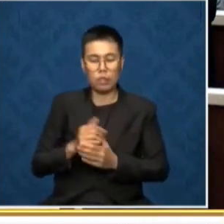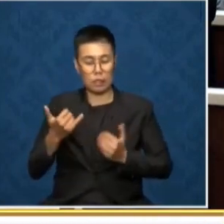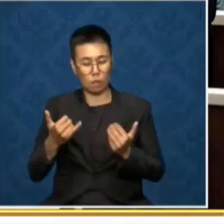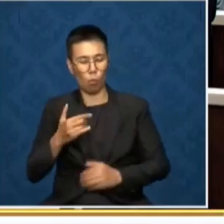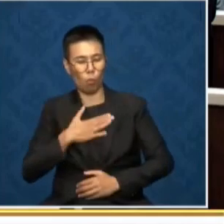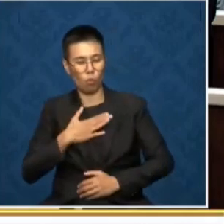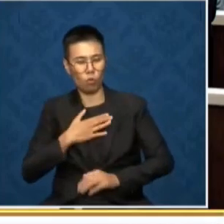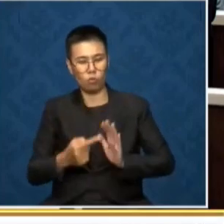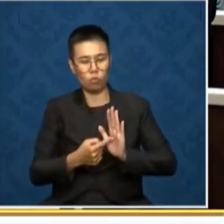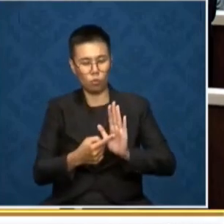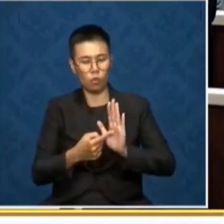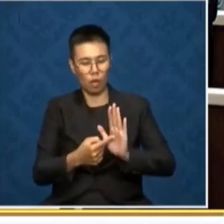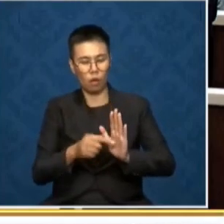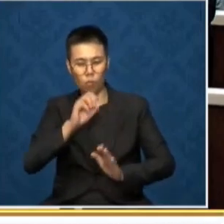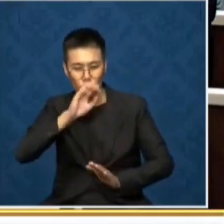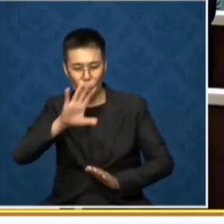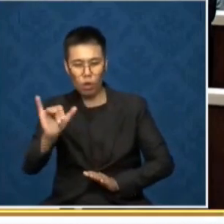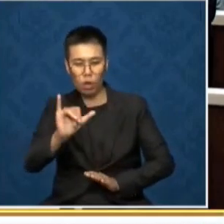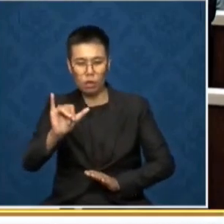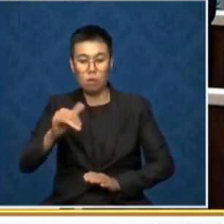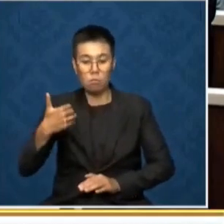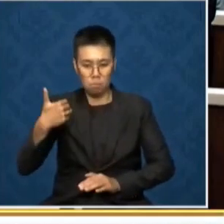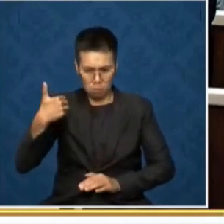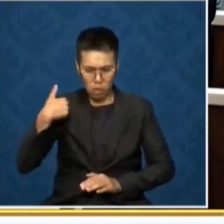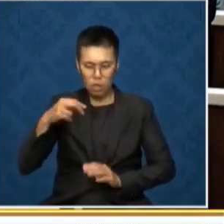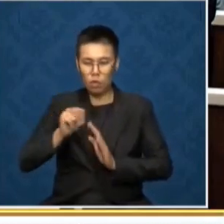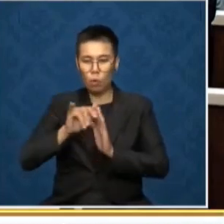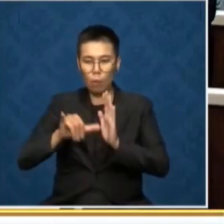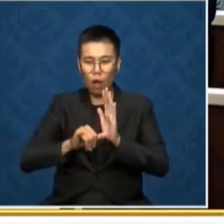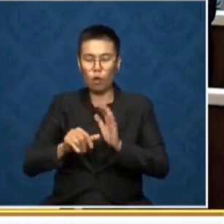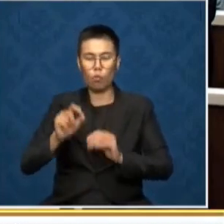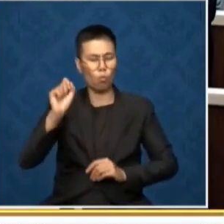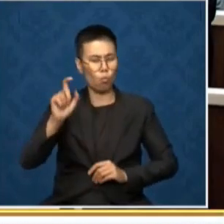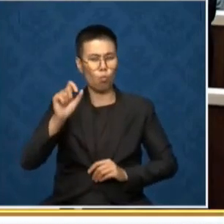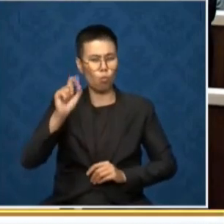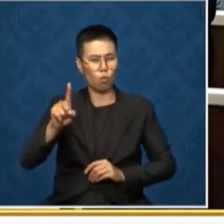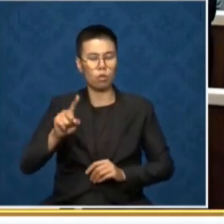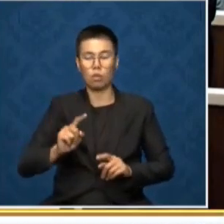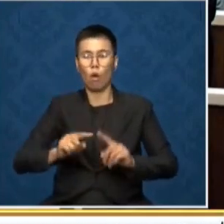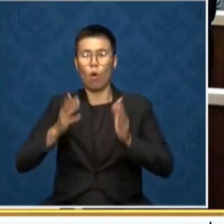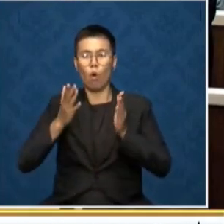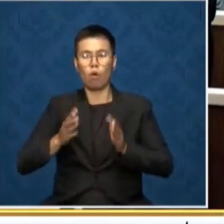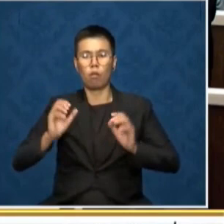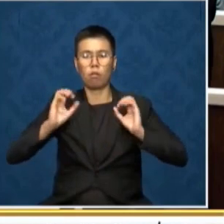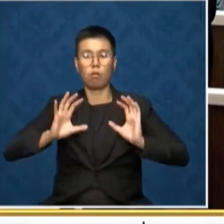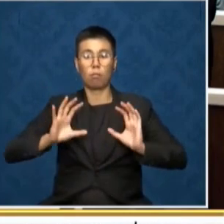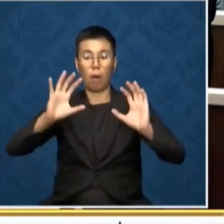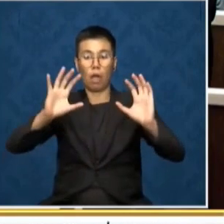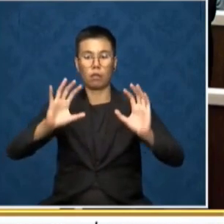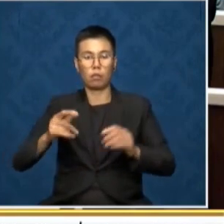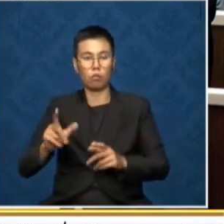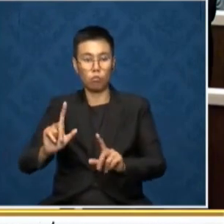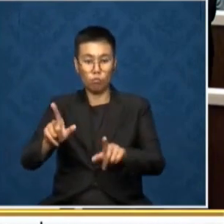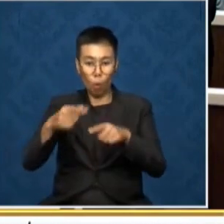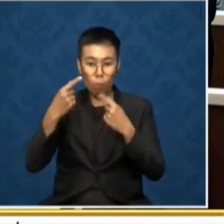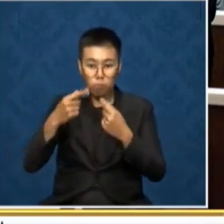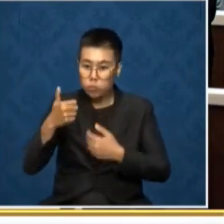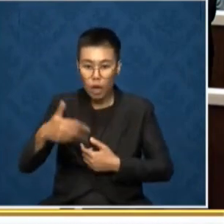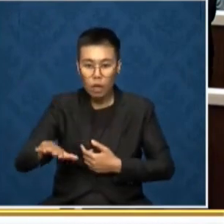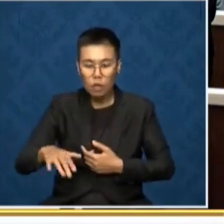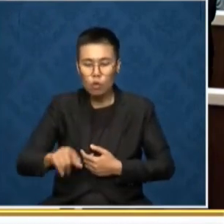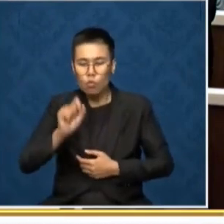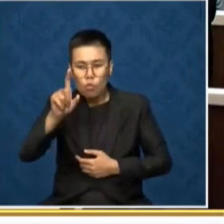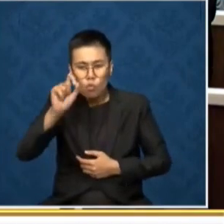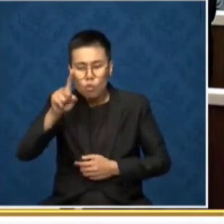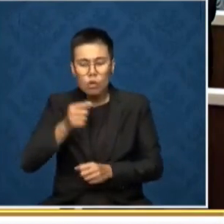างนโยบายอย่างอื่นที่ท่านบอกว่าเร่งด่วนนะครับแต่คนของรัฐบาลเองก็ยังตอบไม่ได้เลยครับว่าไอ้ที่เร่งด่วนเนี่ยจะทำอ